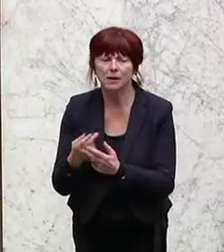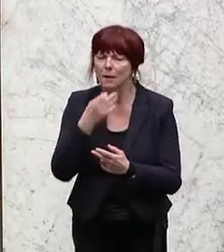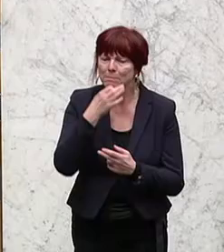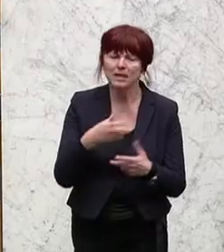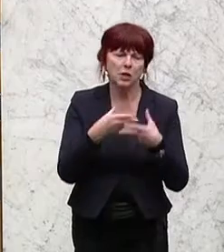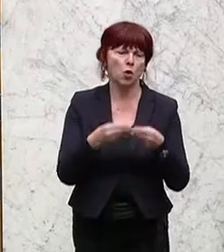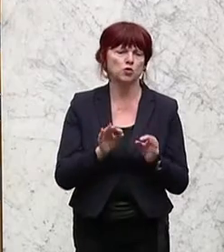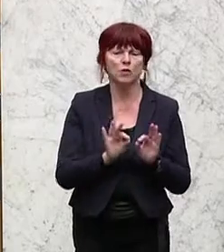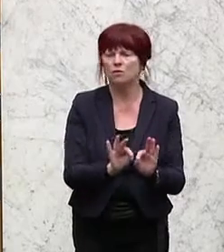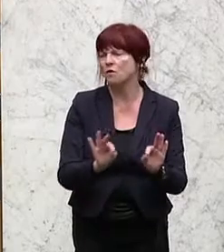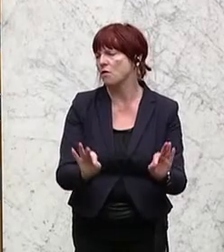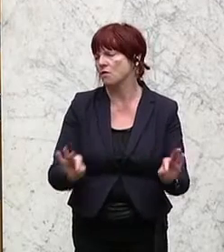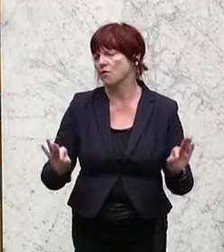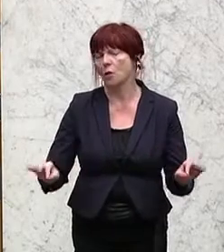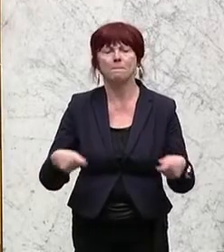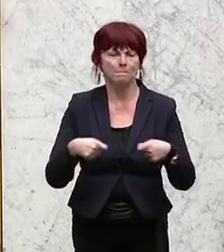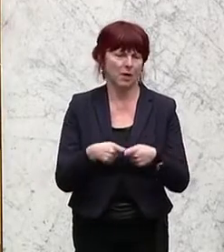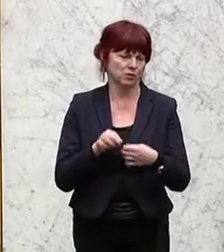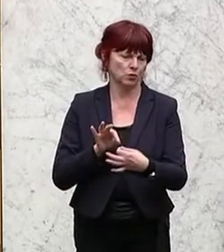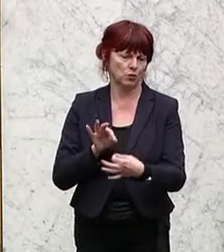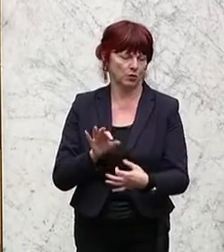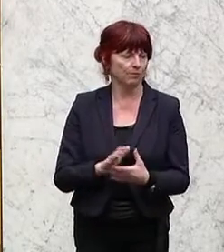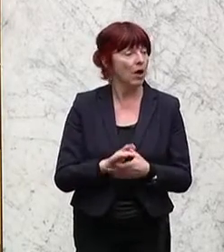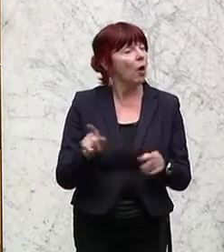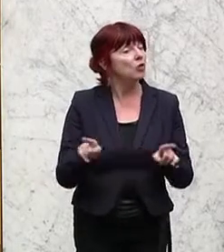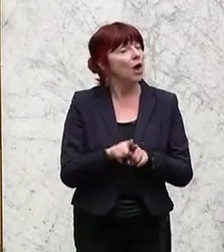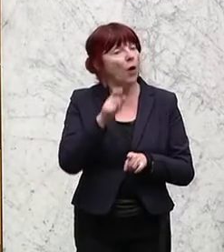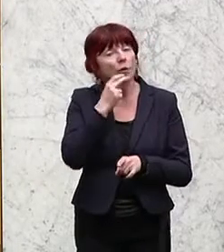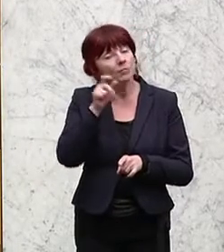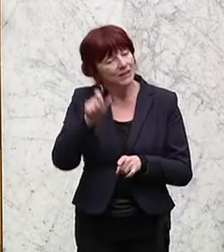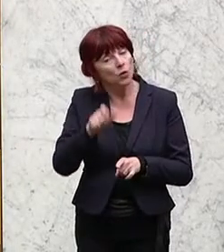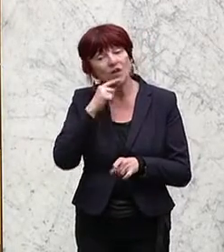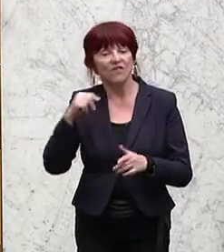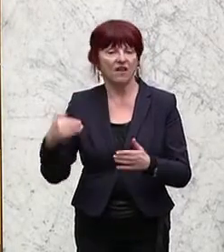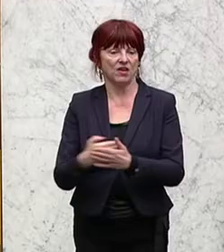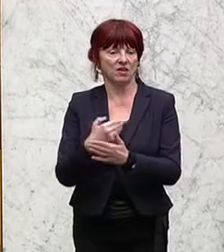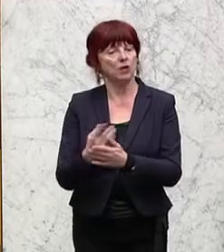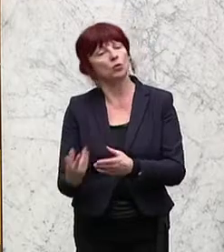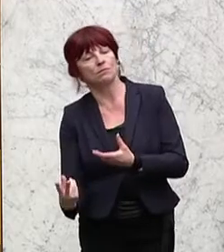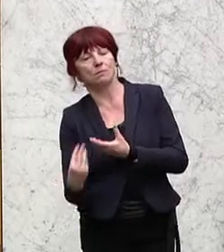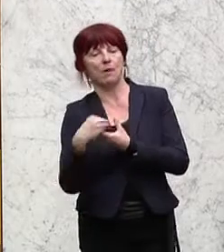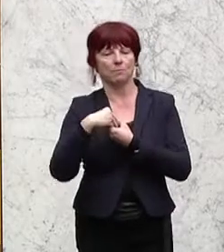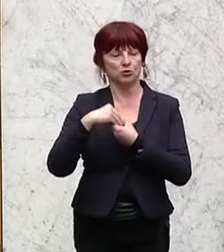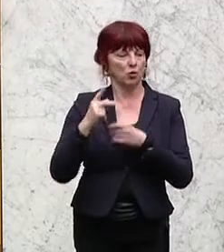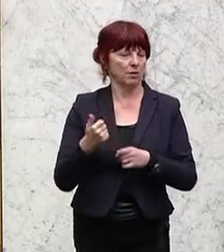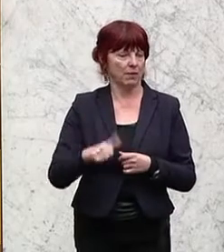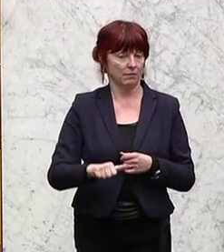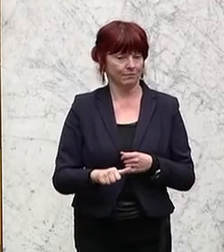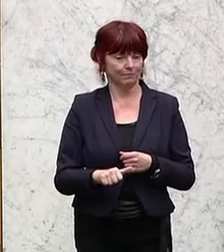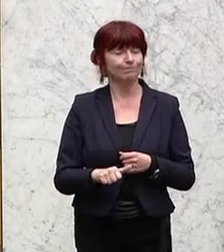und natürlich auch ein Einbinden derer, die auch entsprechend vertreten werden. Alles das wird nunmehr